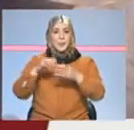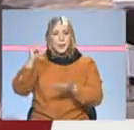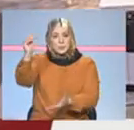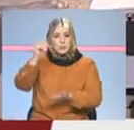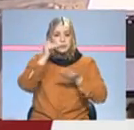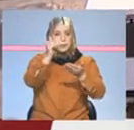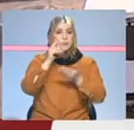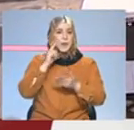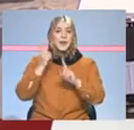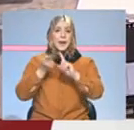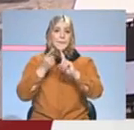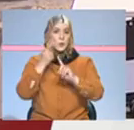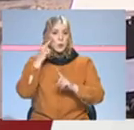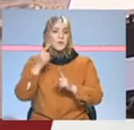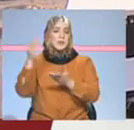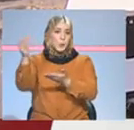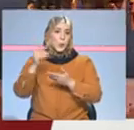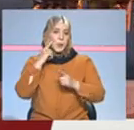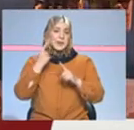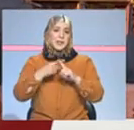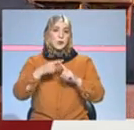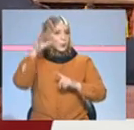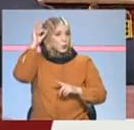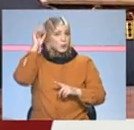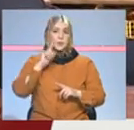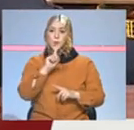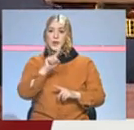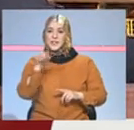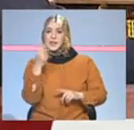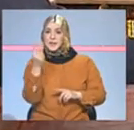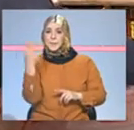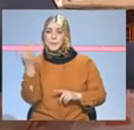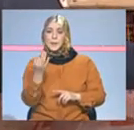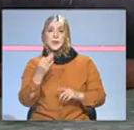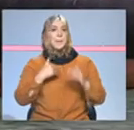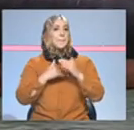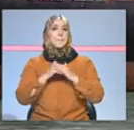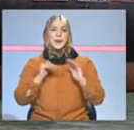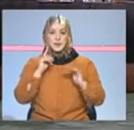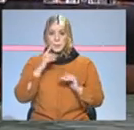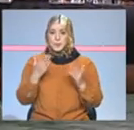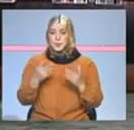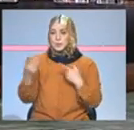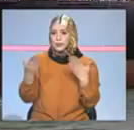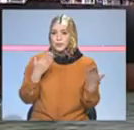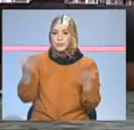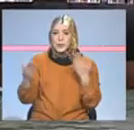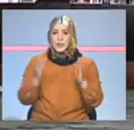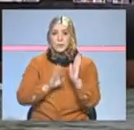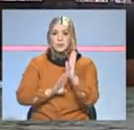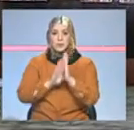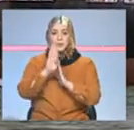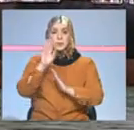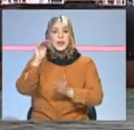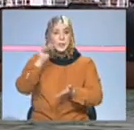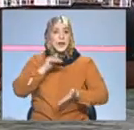في تغطية واردات البلاد ب 1.2% فقط، لأنه بالتوازي مع ارتفاع حجم